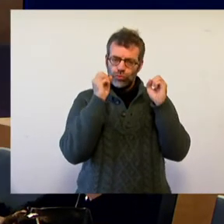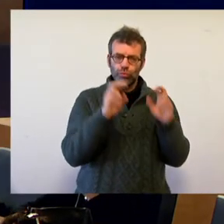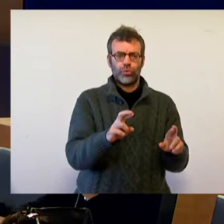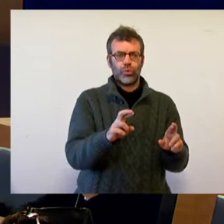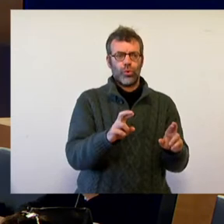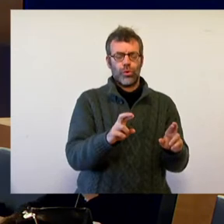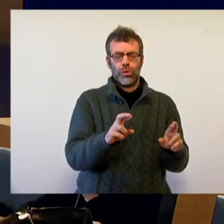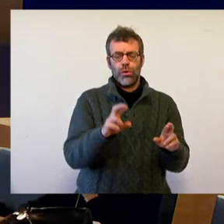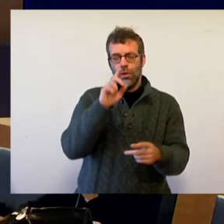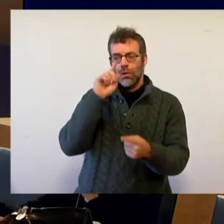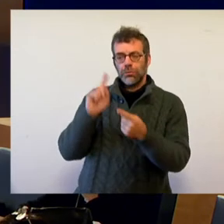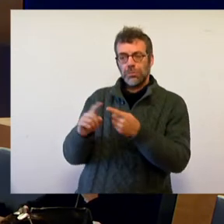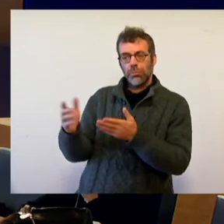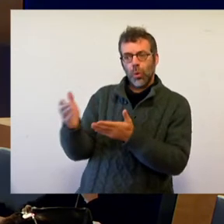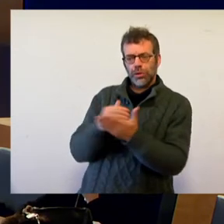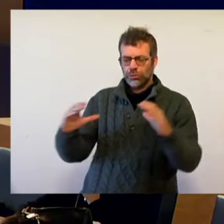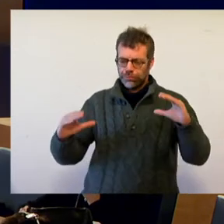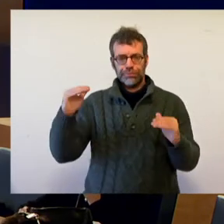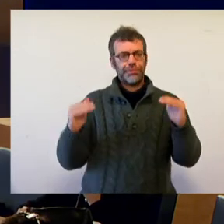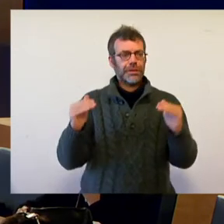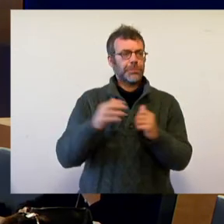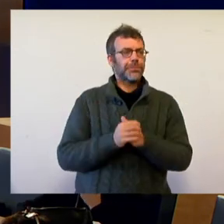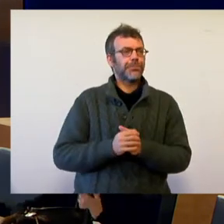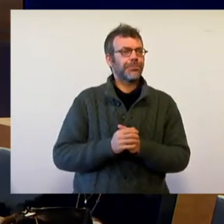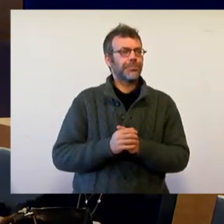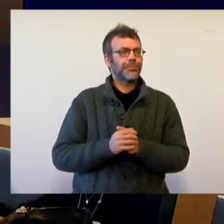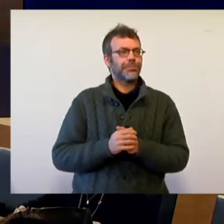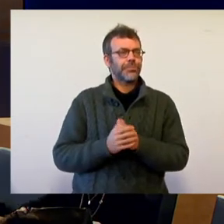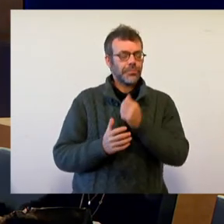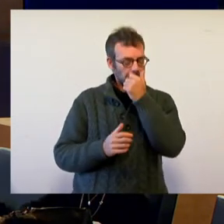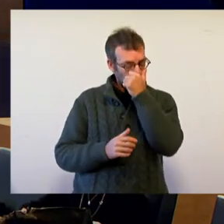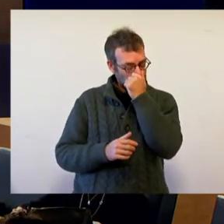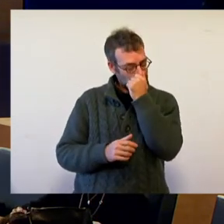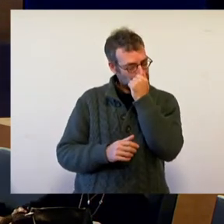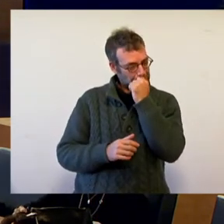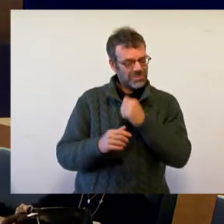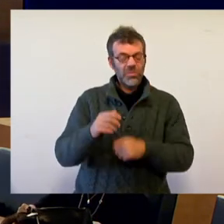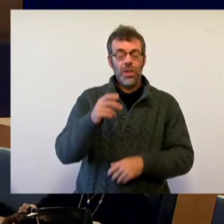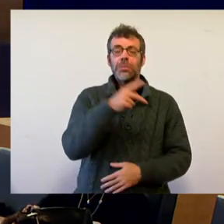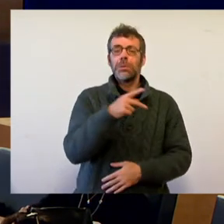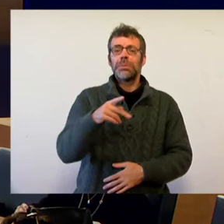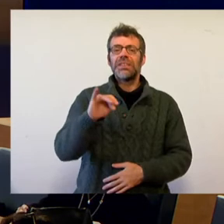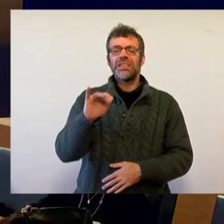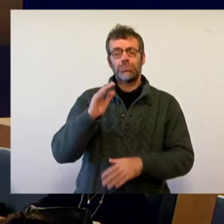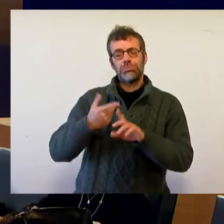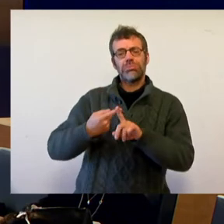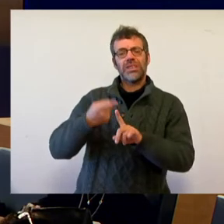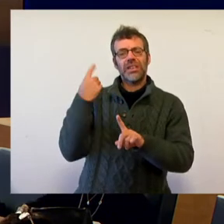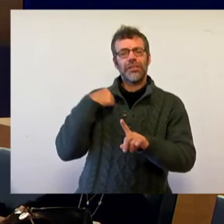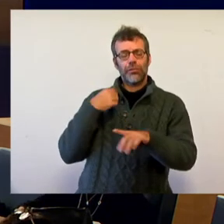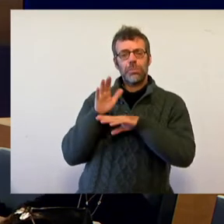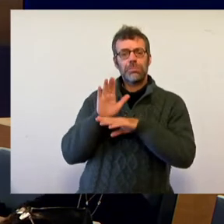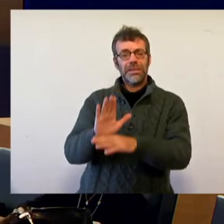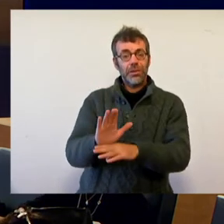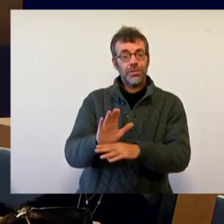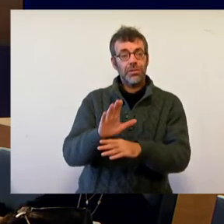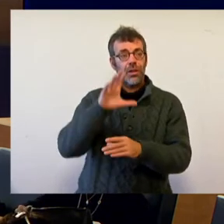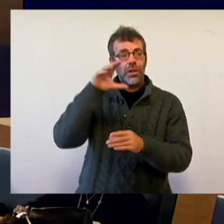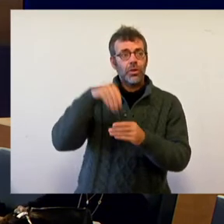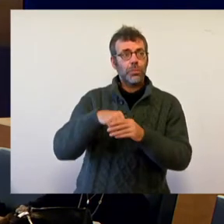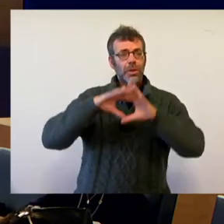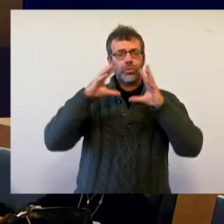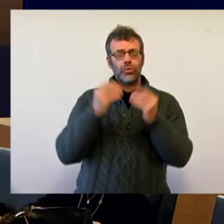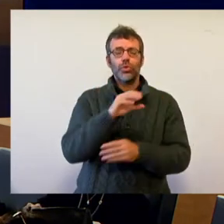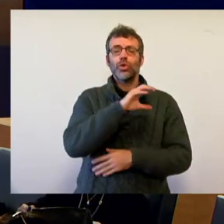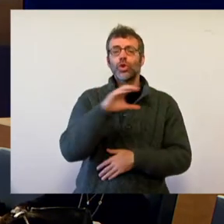dépenses d'équipement dans le cadre de ce que nous avons présenté à la PPI la dernière fois. Donc cette année, nous investissons